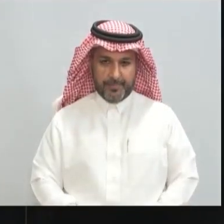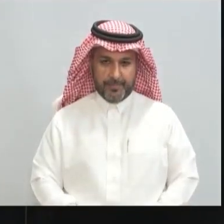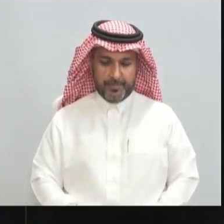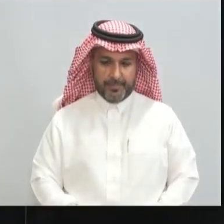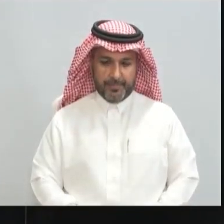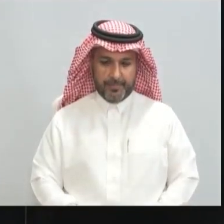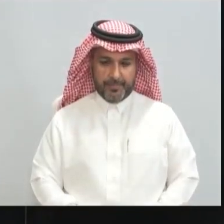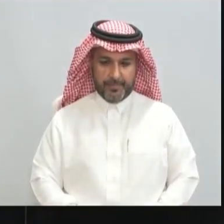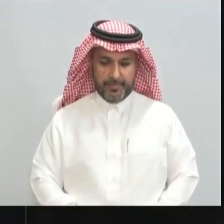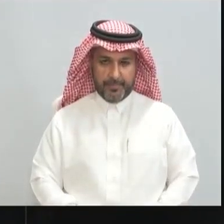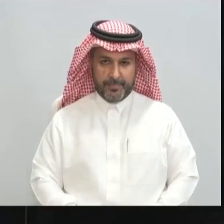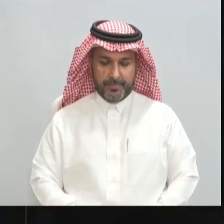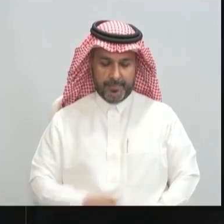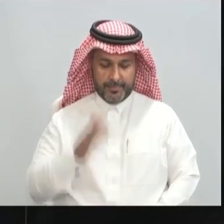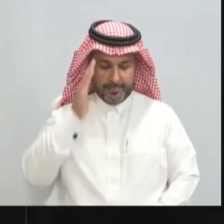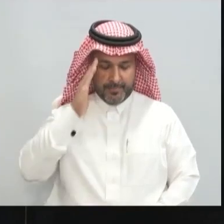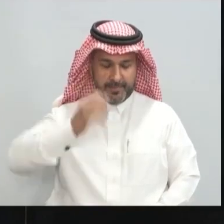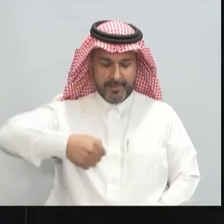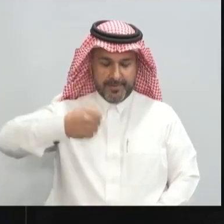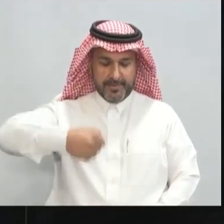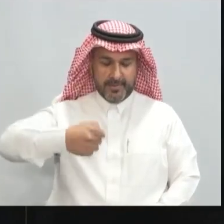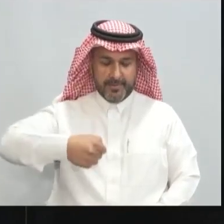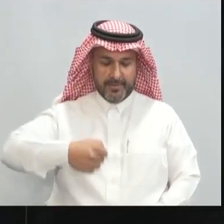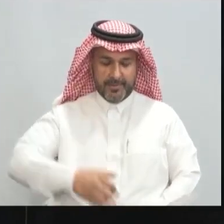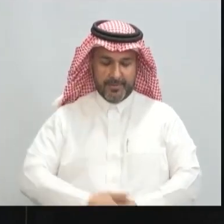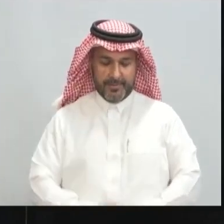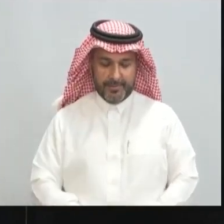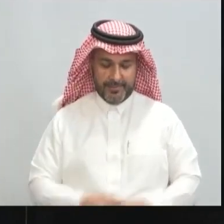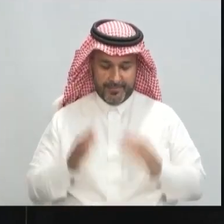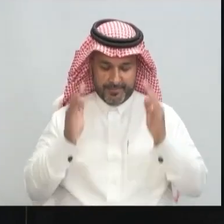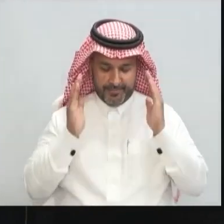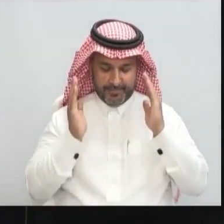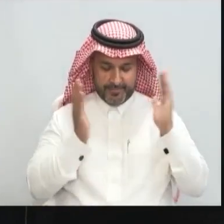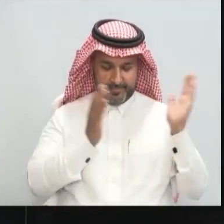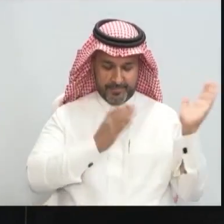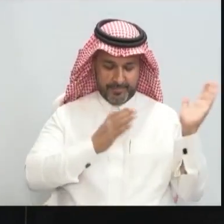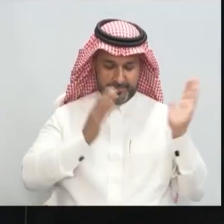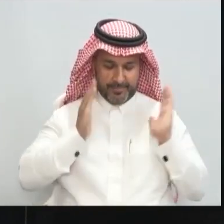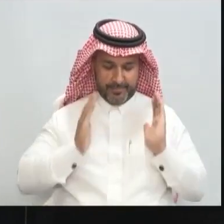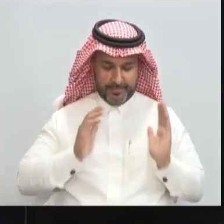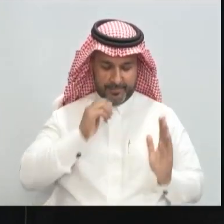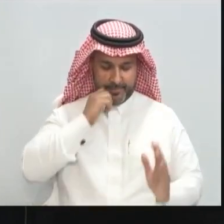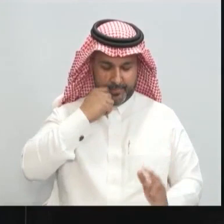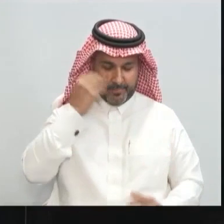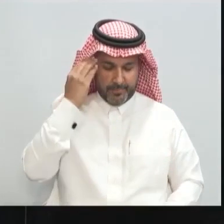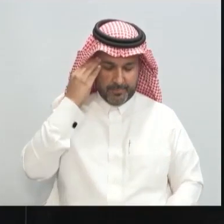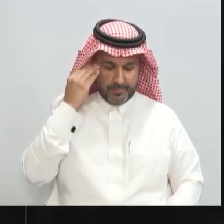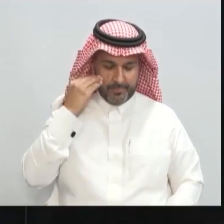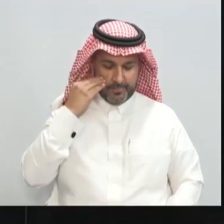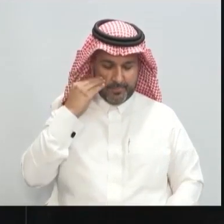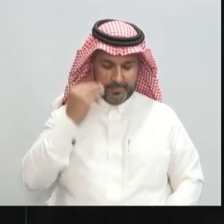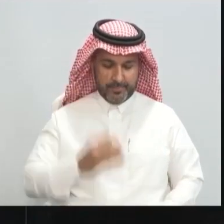وازك السلام السلام عليكم ورحمه الله وبركاته واهلا وسهلا بكم اعزائي طلابا وطالبات